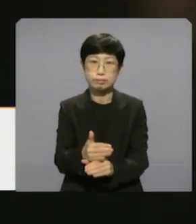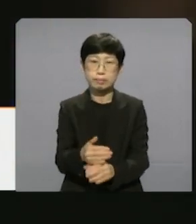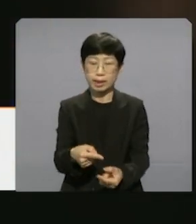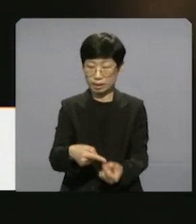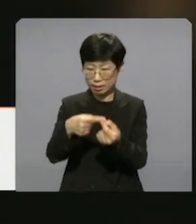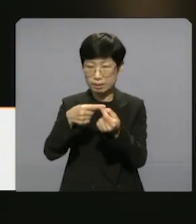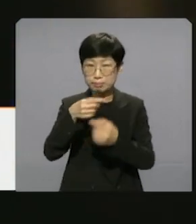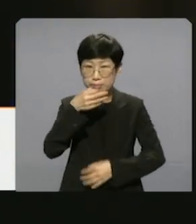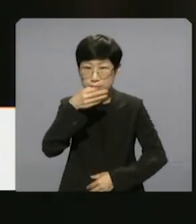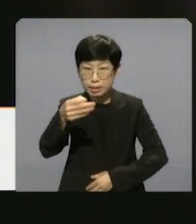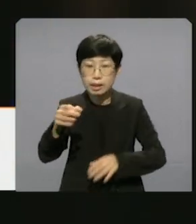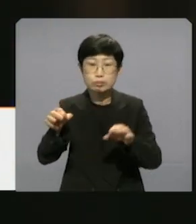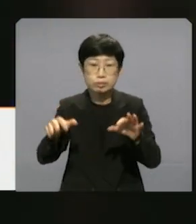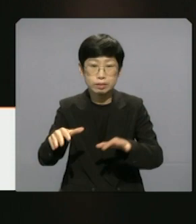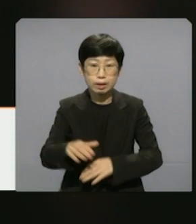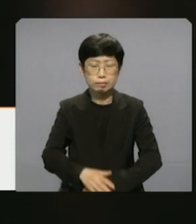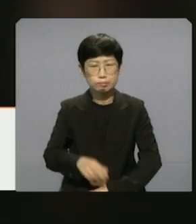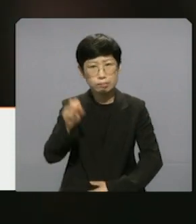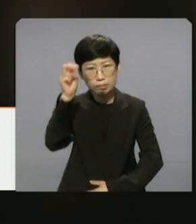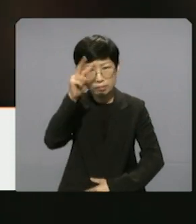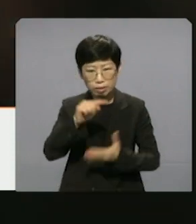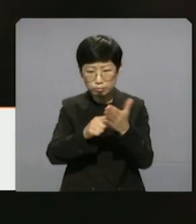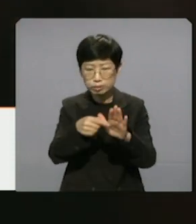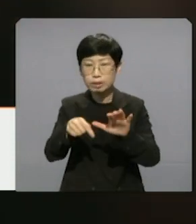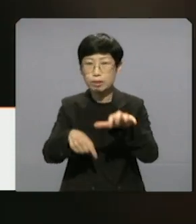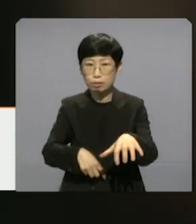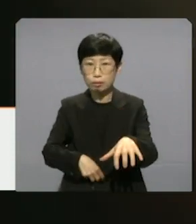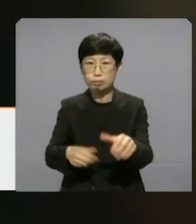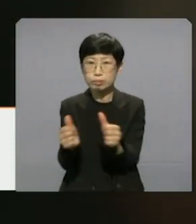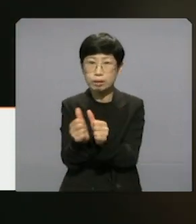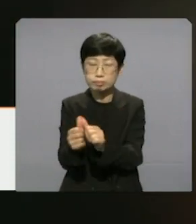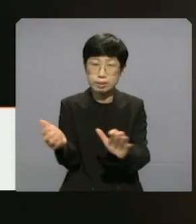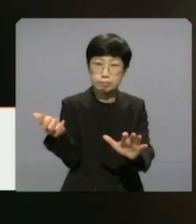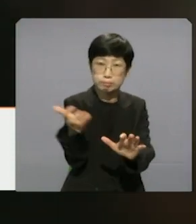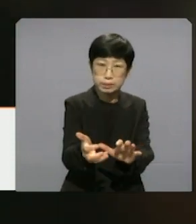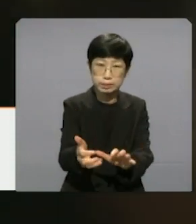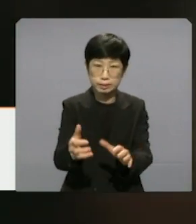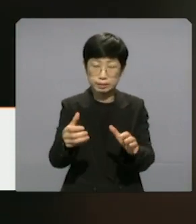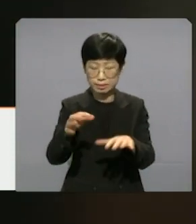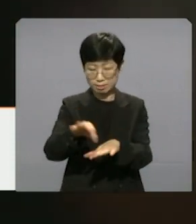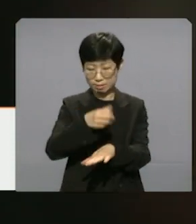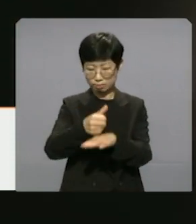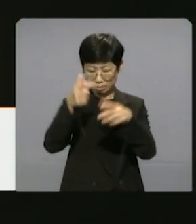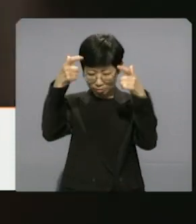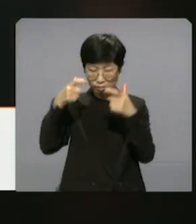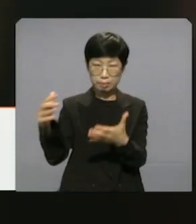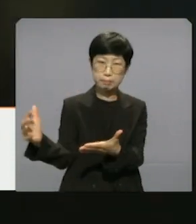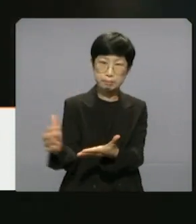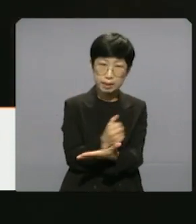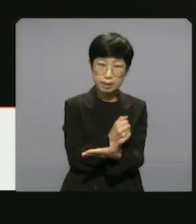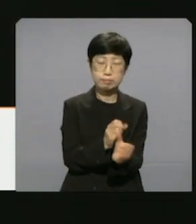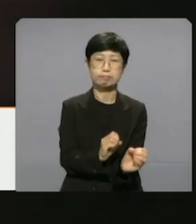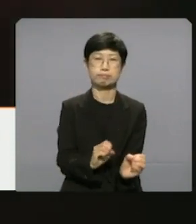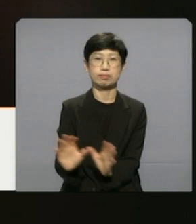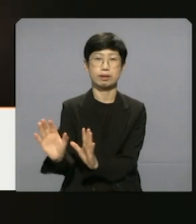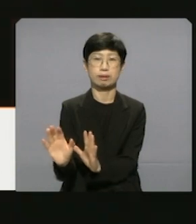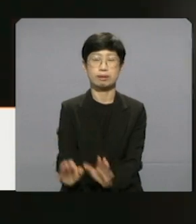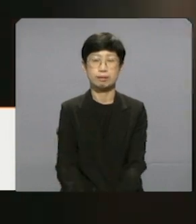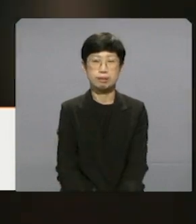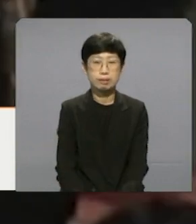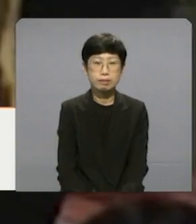우승자가 호명되는 순간 갑자기 단성 위에 올라온 남성이 왕관을 낚아채더니 바닥에 던져 버립니다